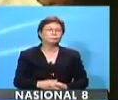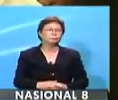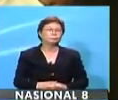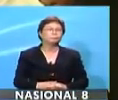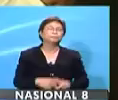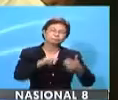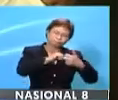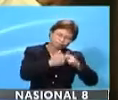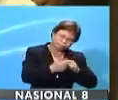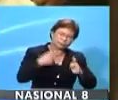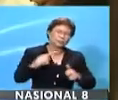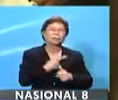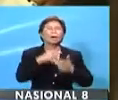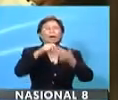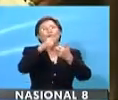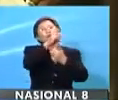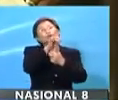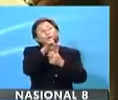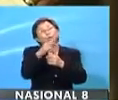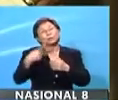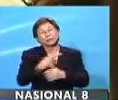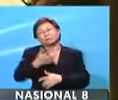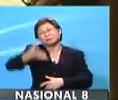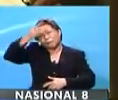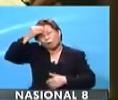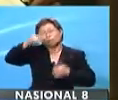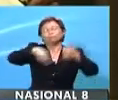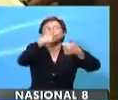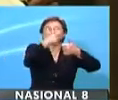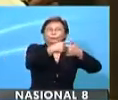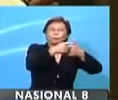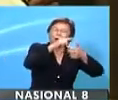Isu-isu seperti mana yang kita semua tahu adalah isu yang berkenaan dengan